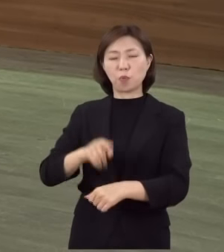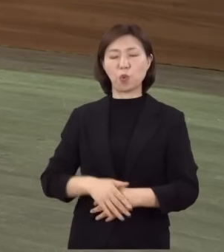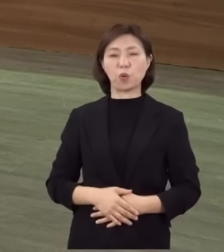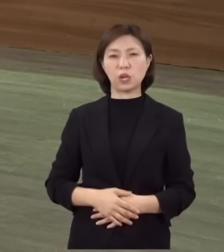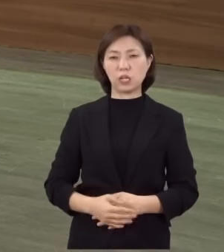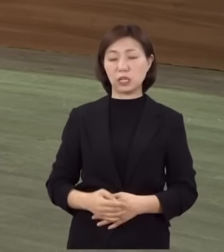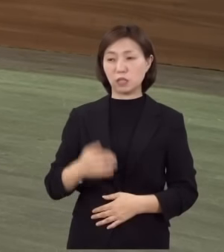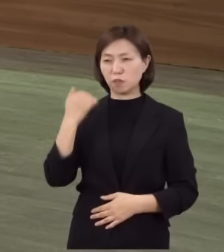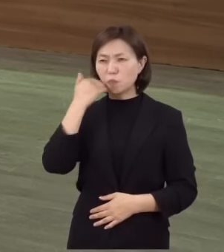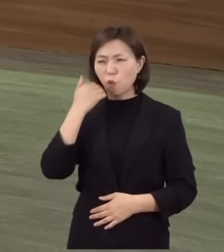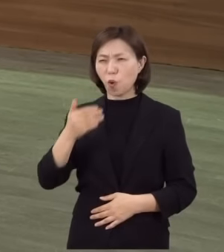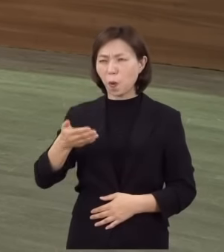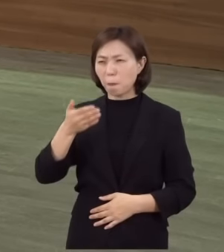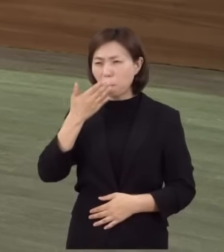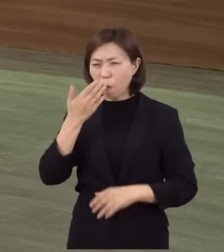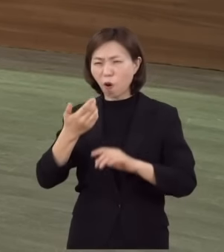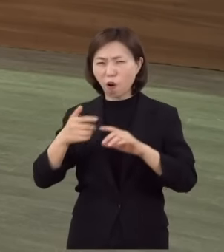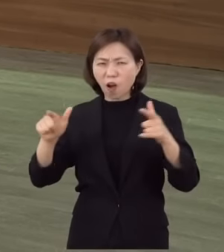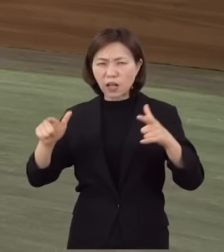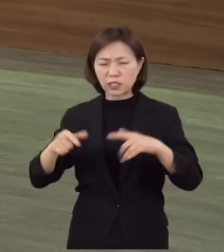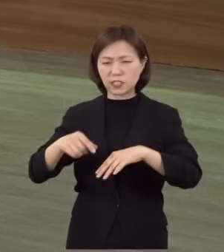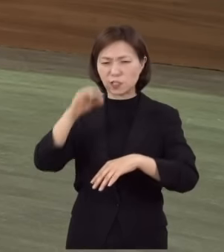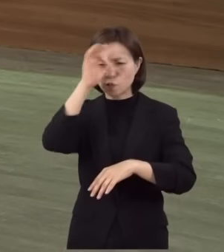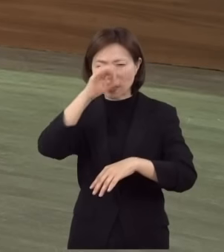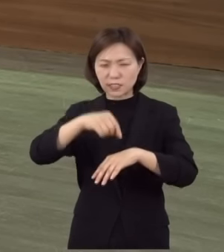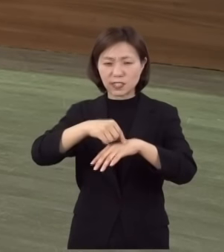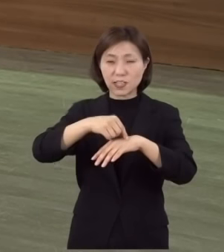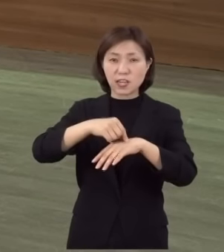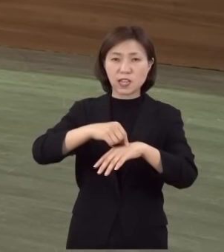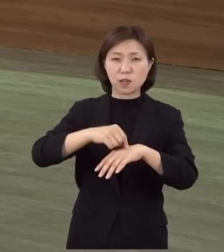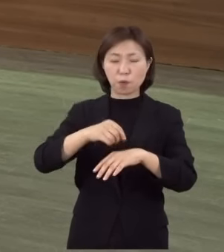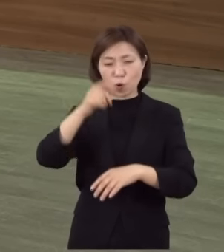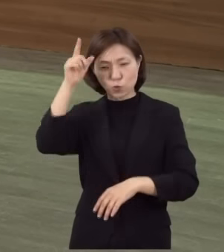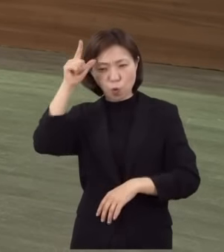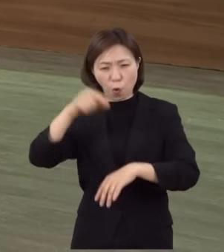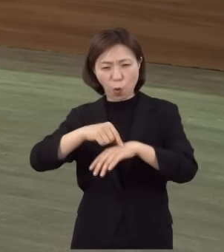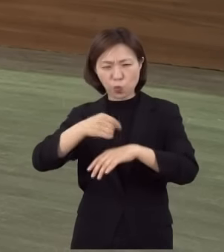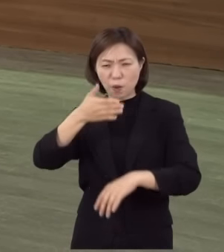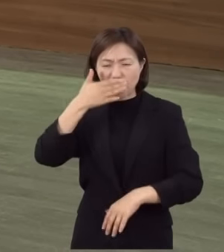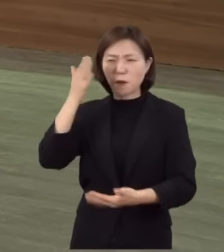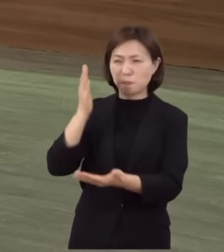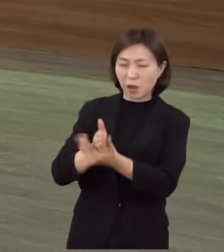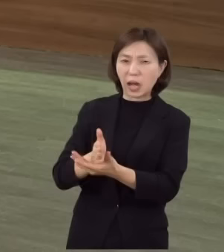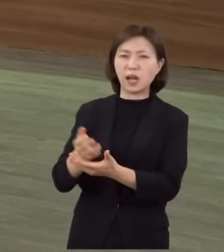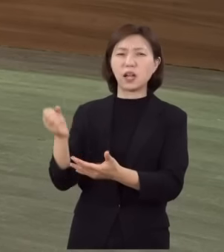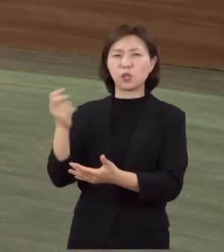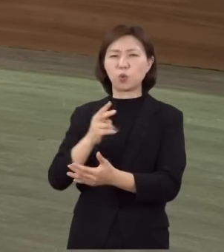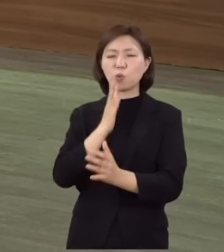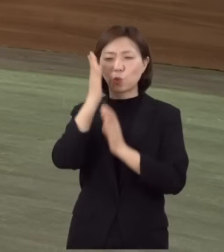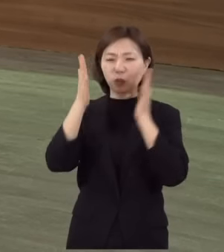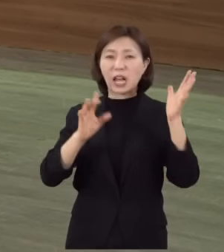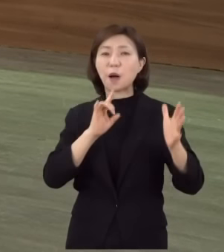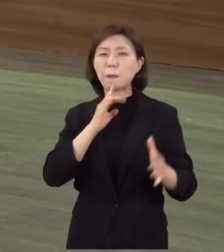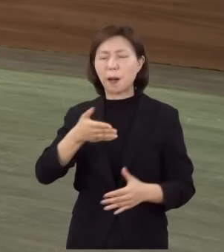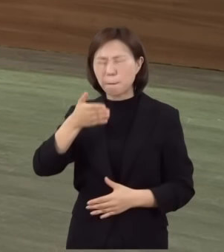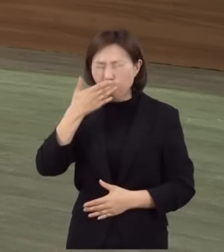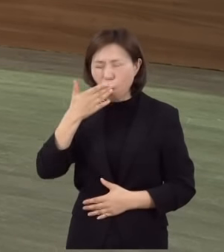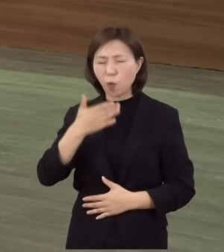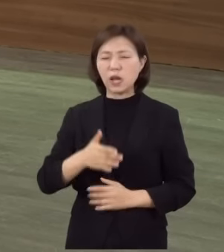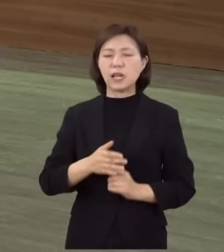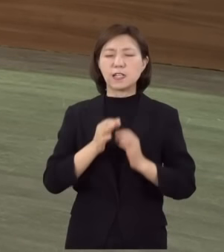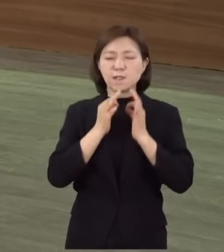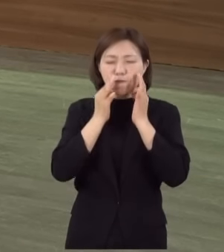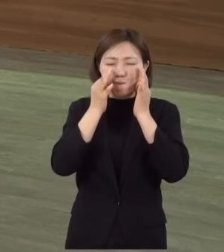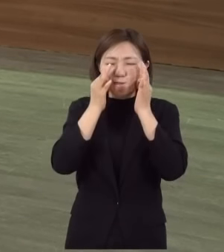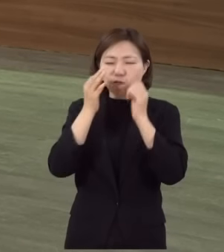보호하게 하며 채식하고 지극한 정성으로 관세음보살을 하게